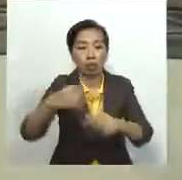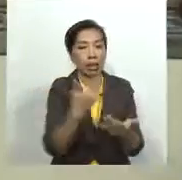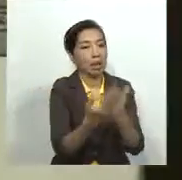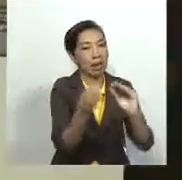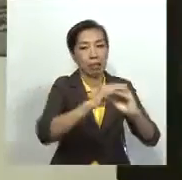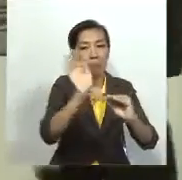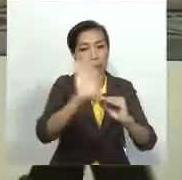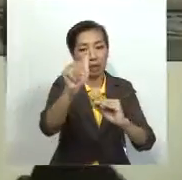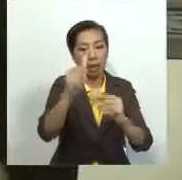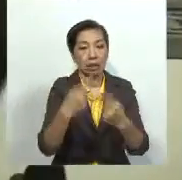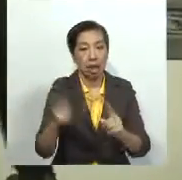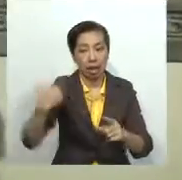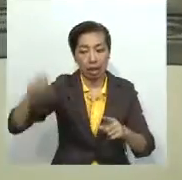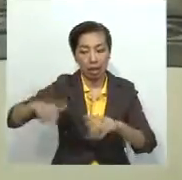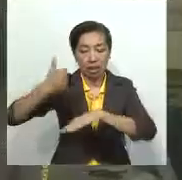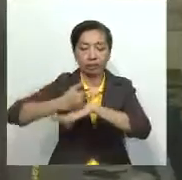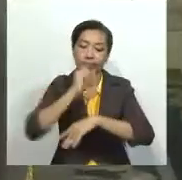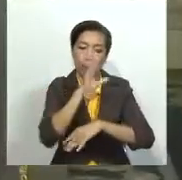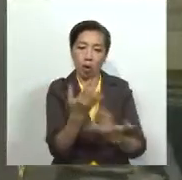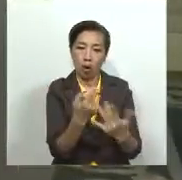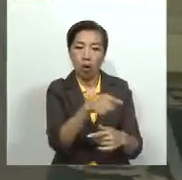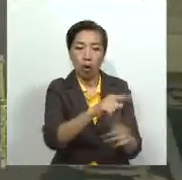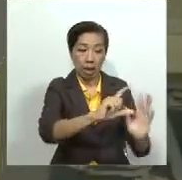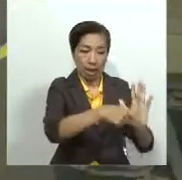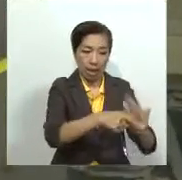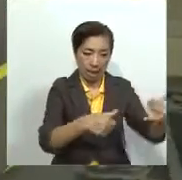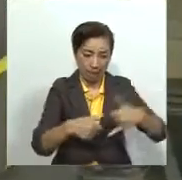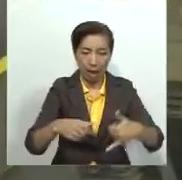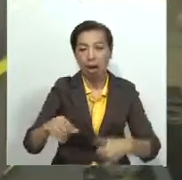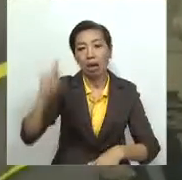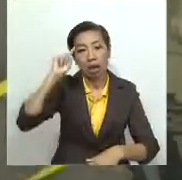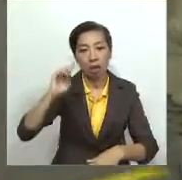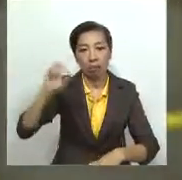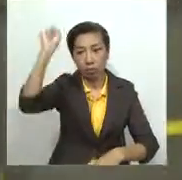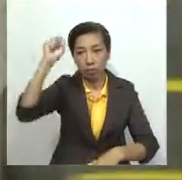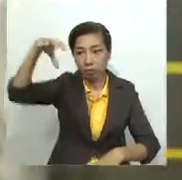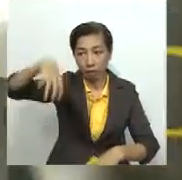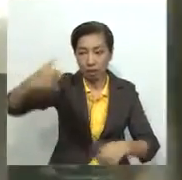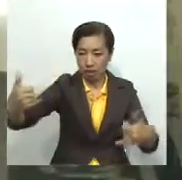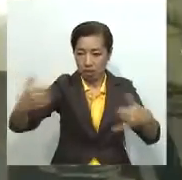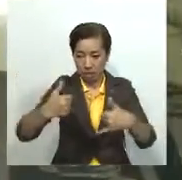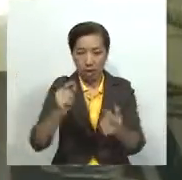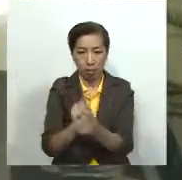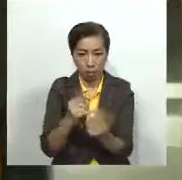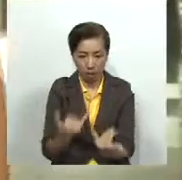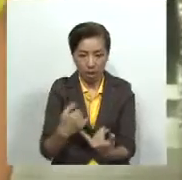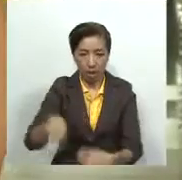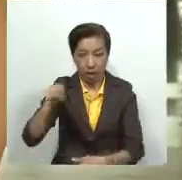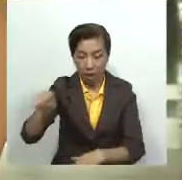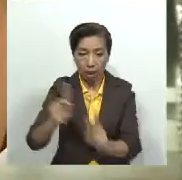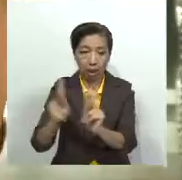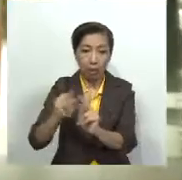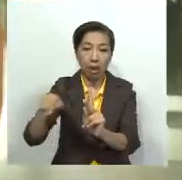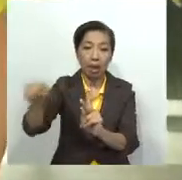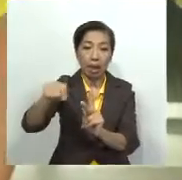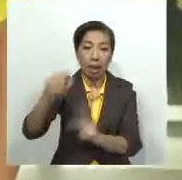การไต่สวนวันนี้นะคะศาลมีคำสั่งให้คู่กรณีทั้งสองฝ่ายมาศาลพร้อมกับสั่งให้คณะกรรมการควบคุมขนส่งทางบกกลางทำ